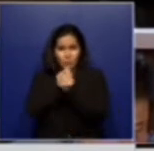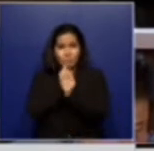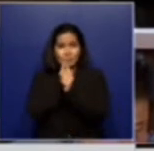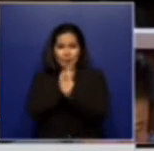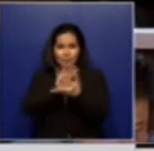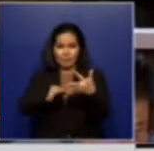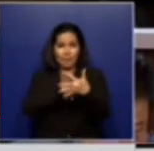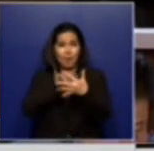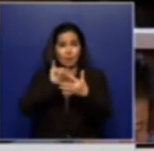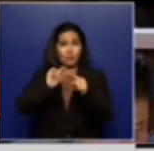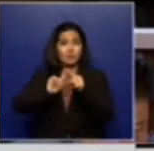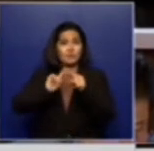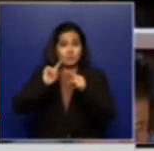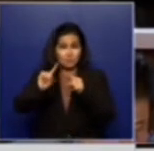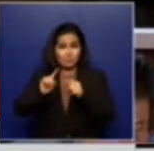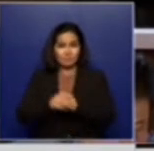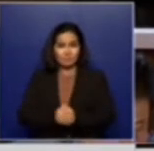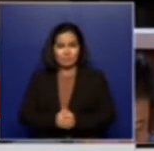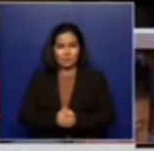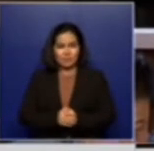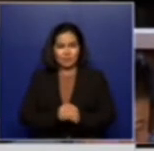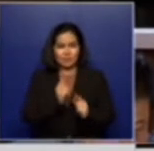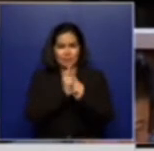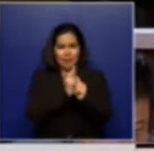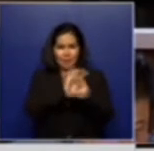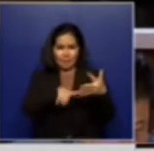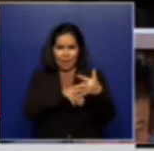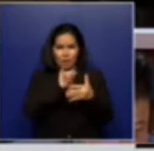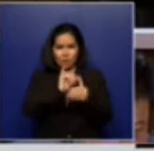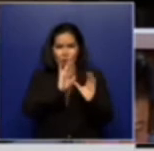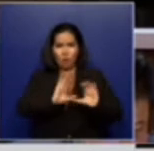พันล้านบาทเพื่อแก้ปัญหาแก้ไขป้องกันปัญหายาเสพติดซึ่งปรากฏอยู่ในยุทธทหารอยุธยาศาสตร์ที่1ใน 6